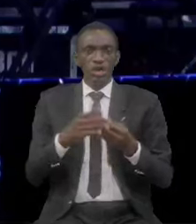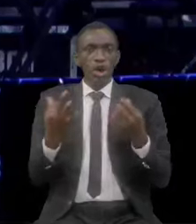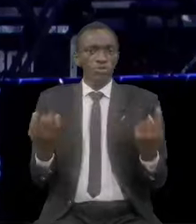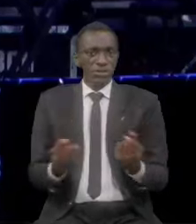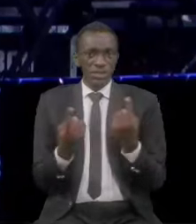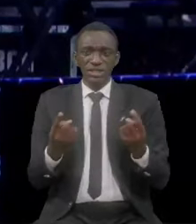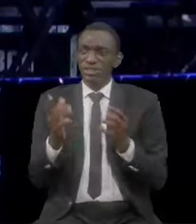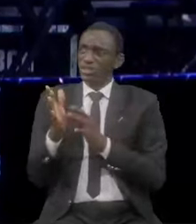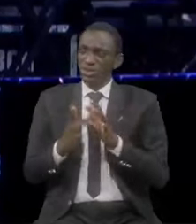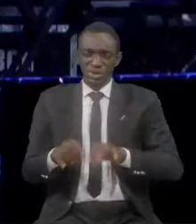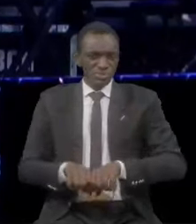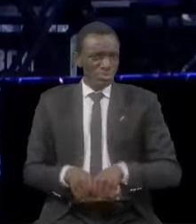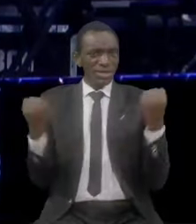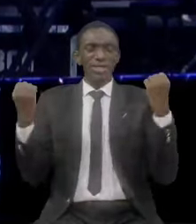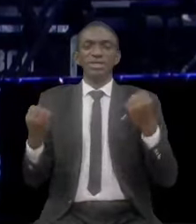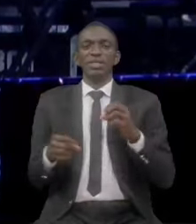péché dans ma vie.